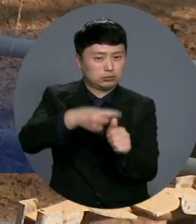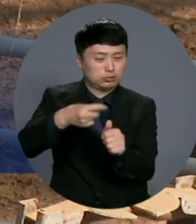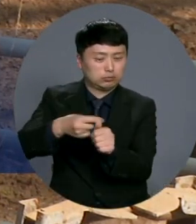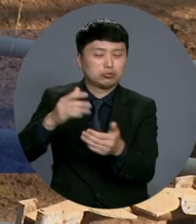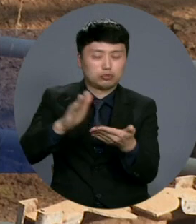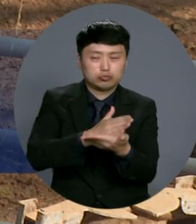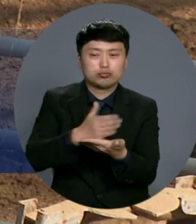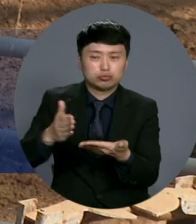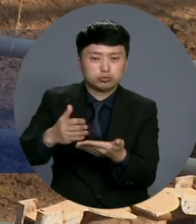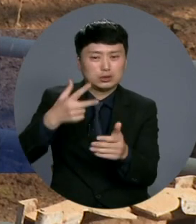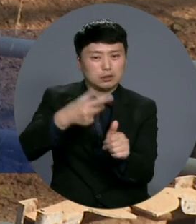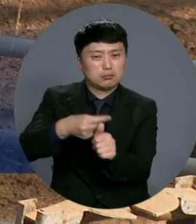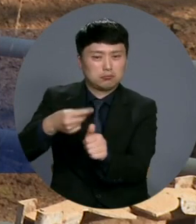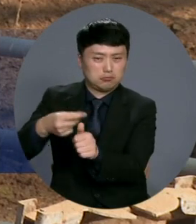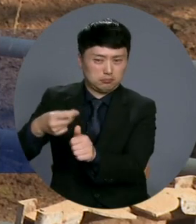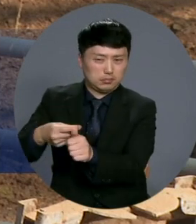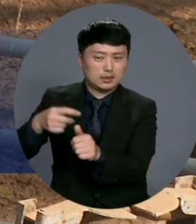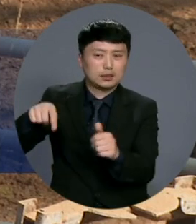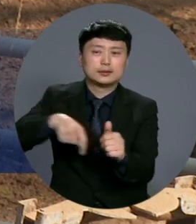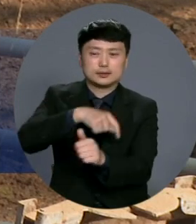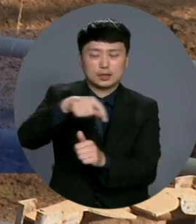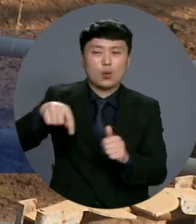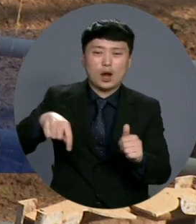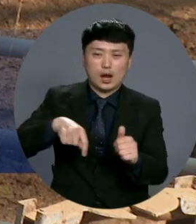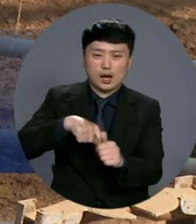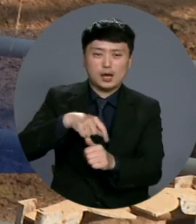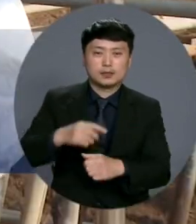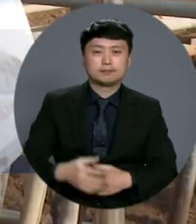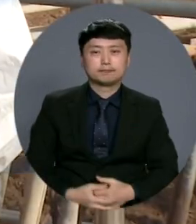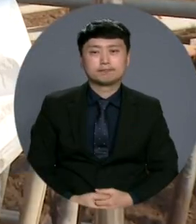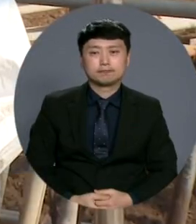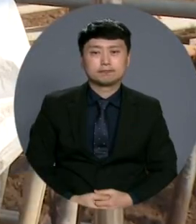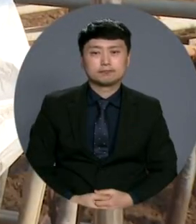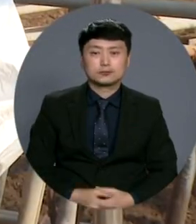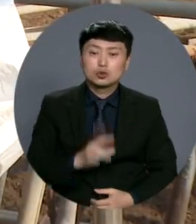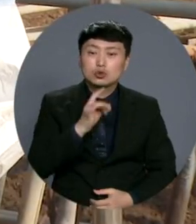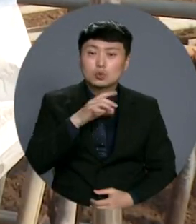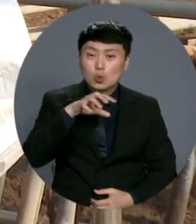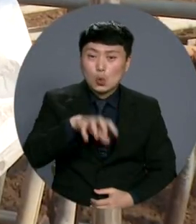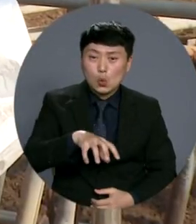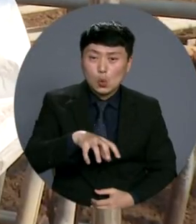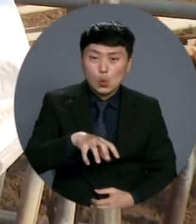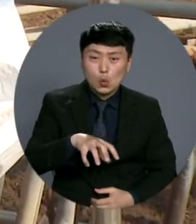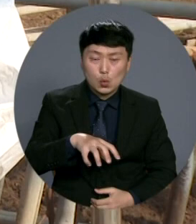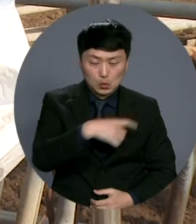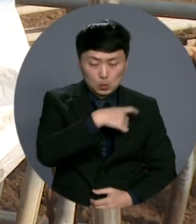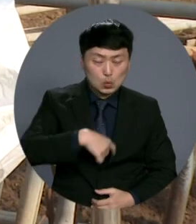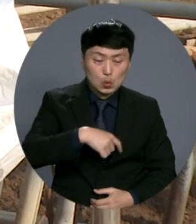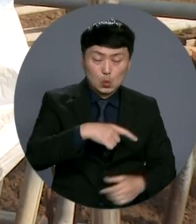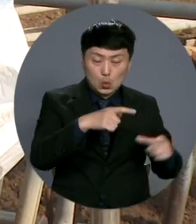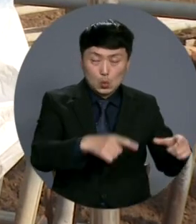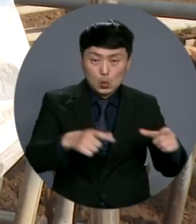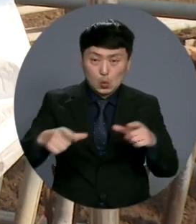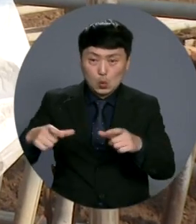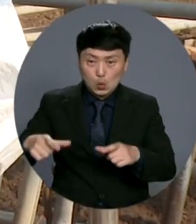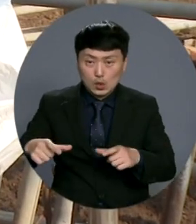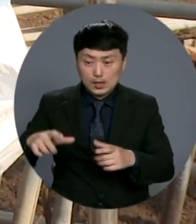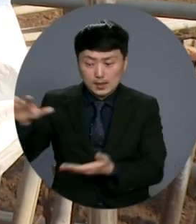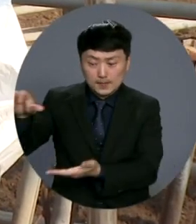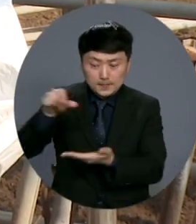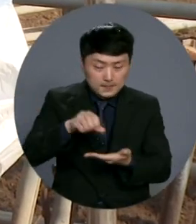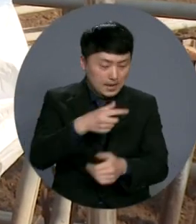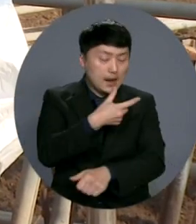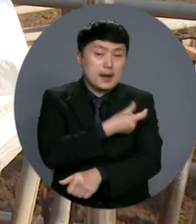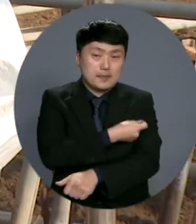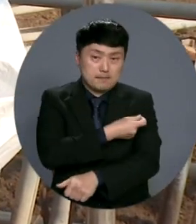나눠서 상태 봐감에 그 놓을 거는. 구미 지역 모든 읍면 소 농장에 도착한